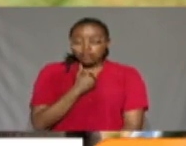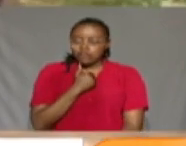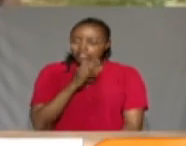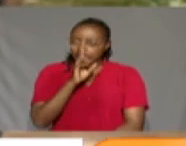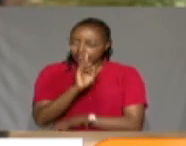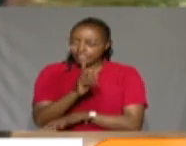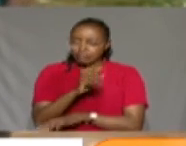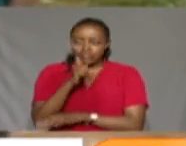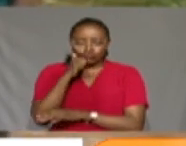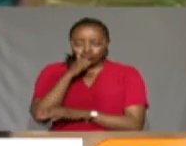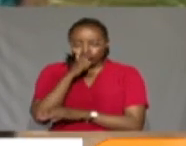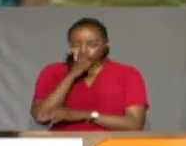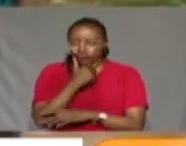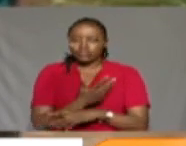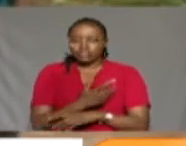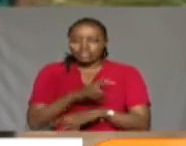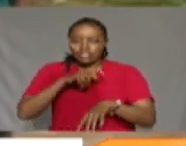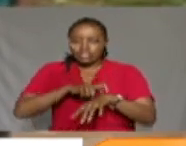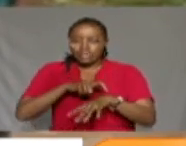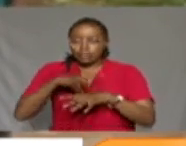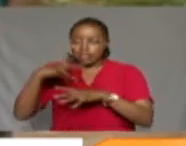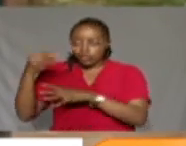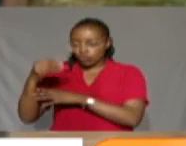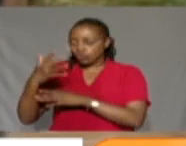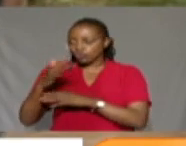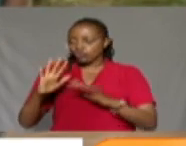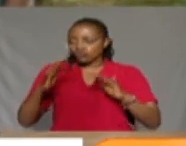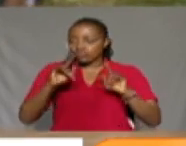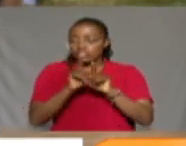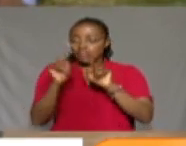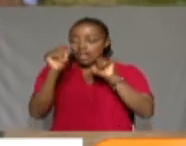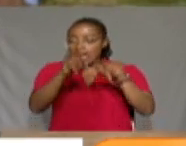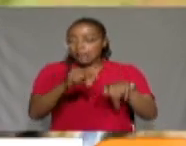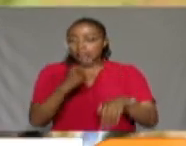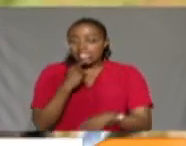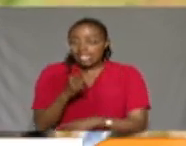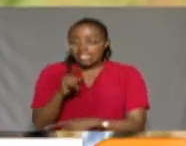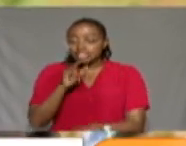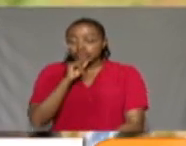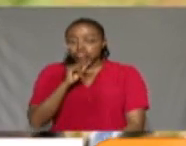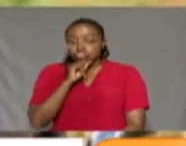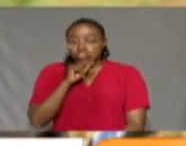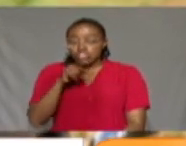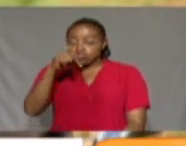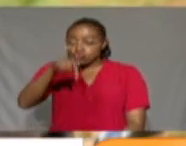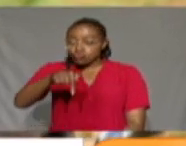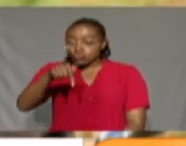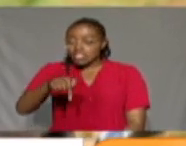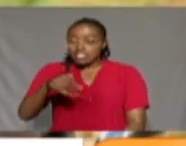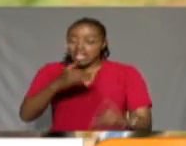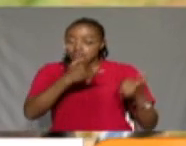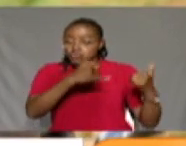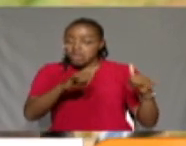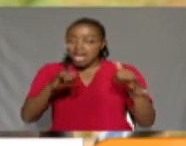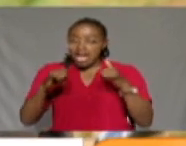discipline. Mara mingi huwa wakienda masherehe huwa anakuja kuambia hii vijana leo